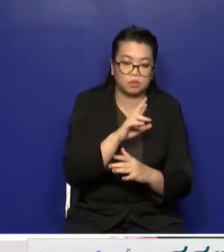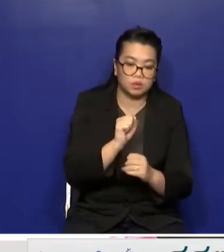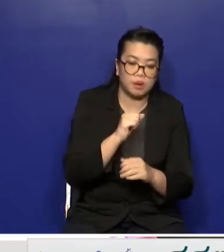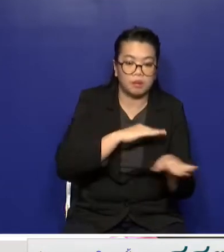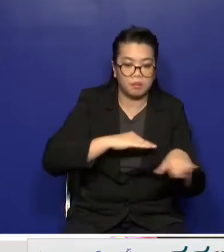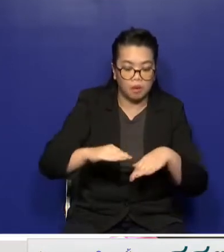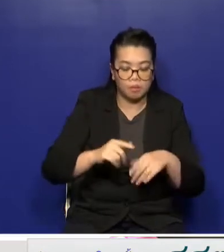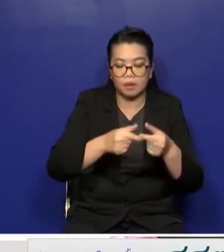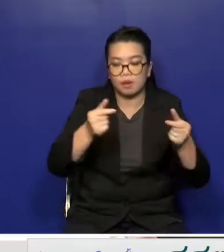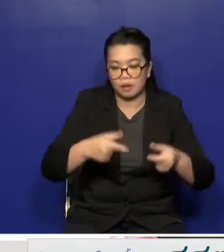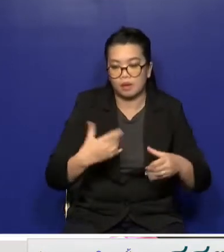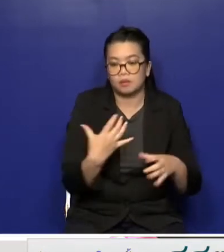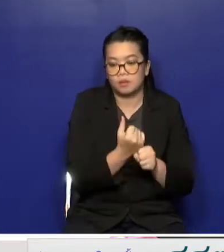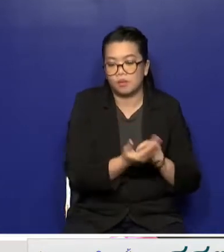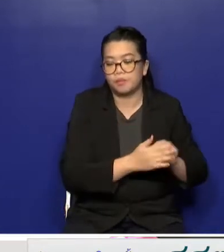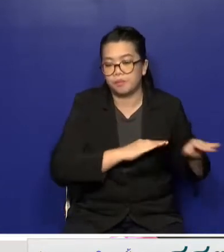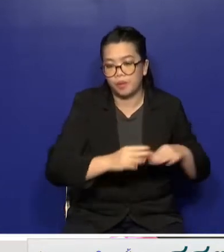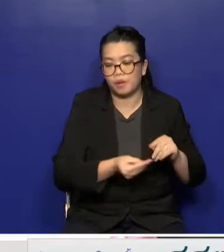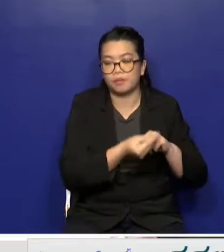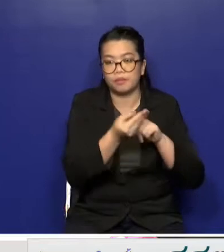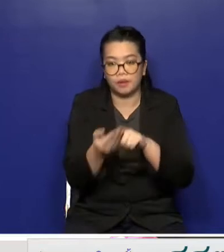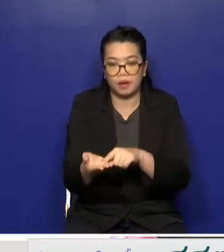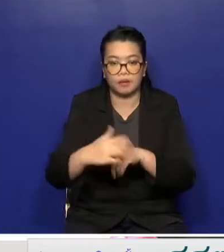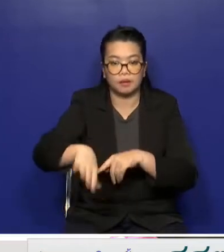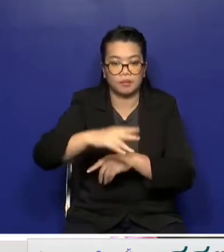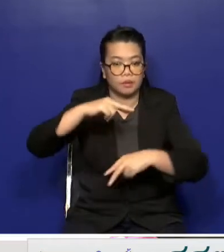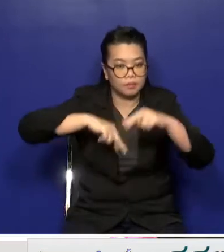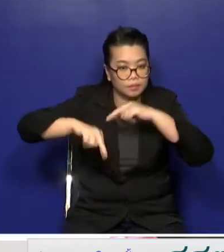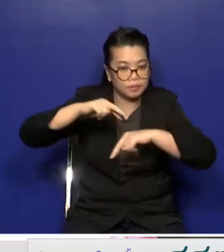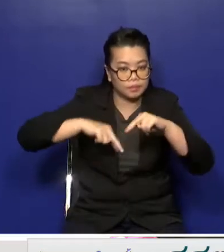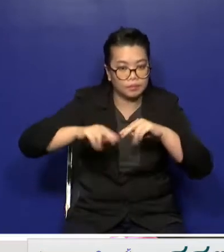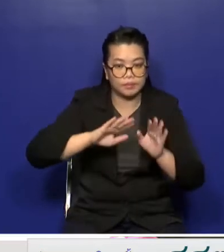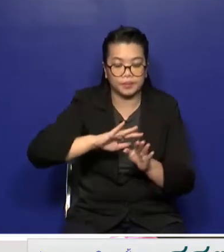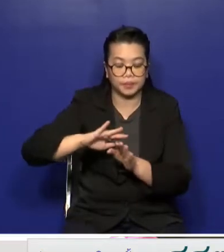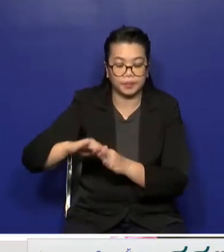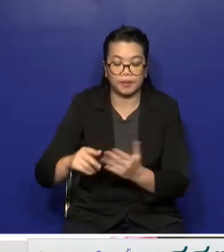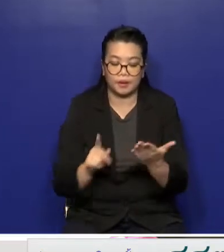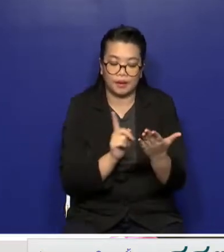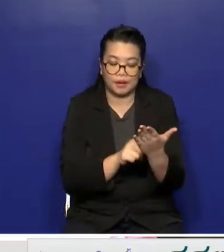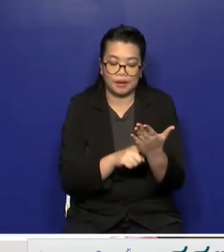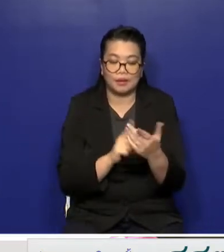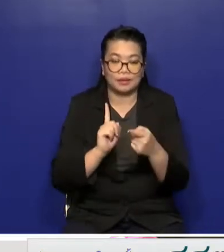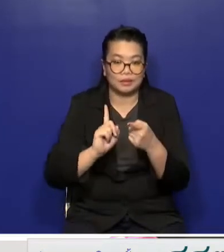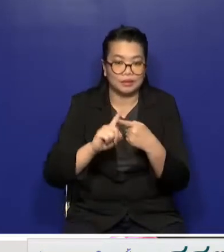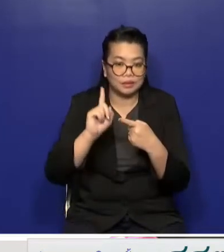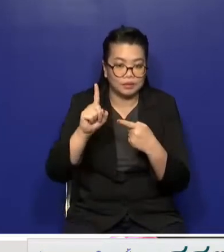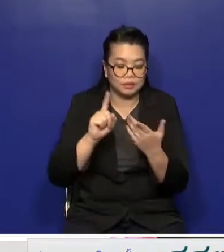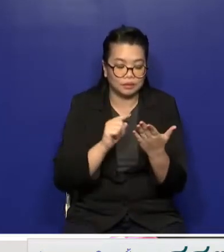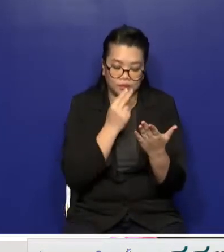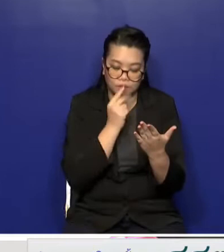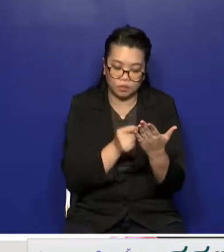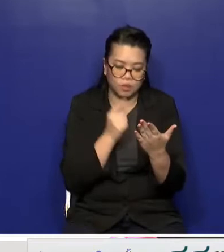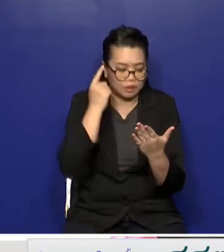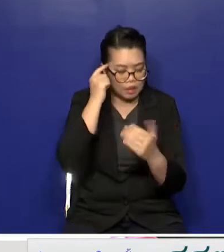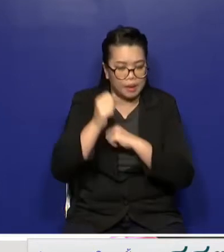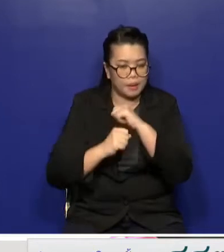การรายงานผมมีอยู่สองปเดหลๆกแมทานครับประเดนที่หนึ่ดูจากรายงานเนในปีต่อ